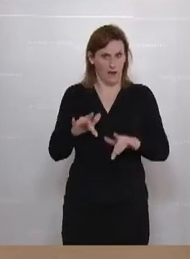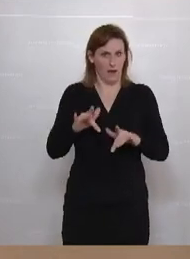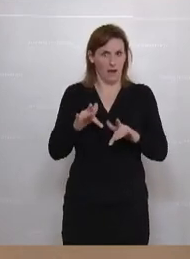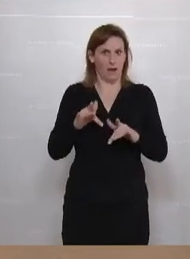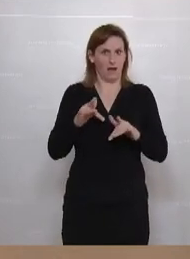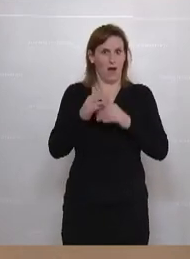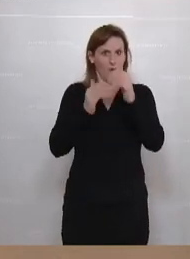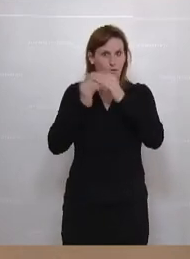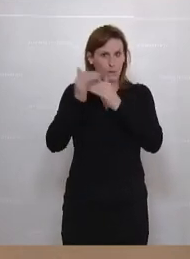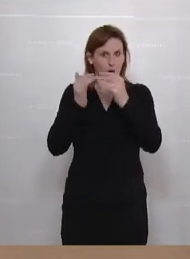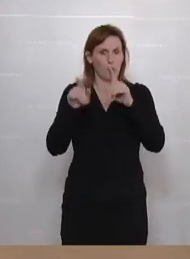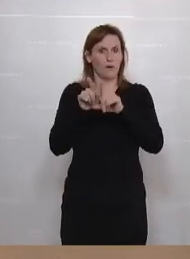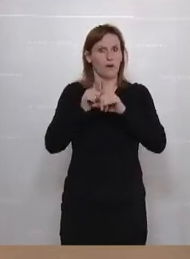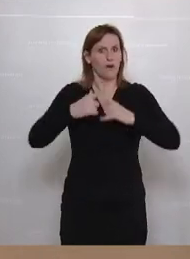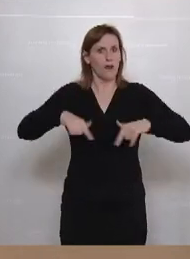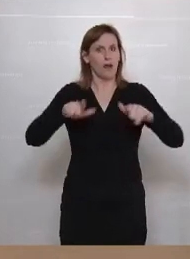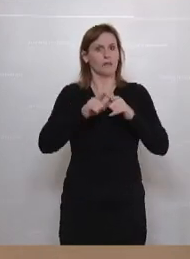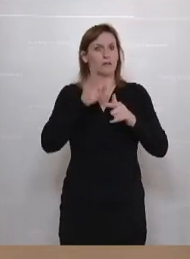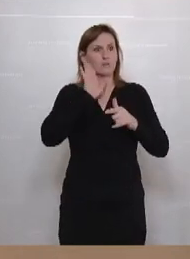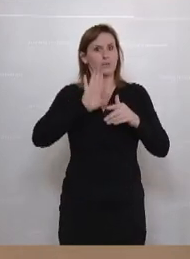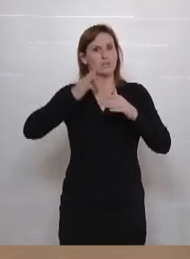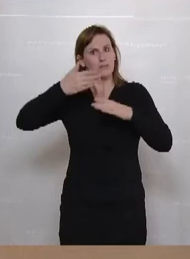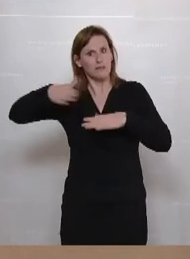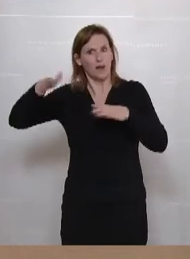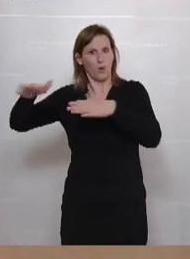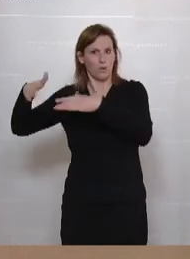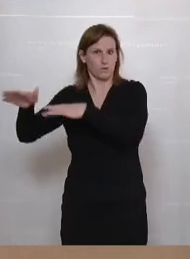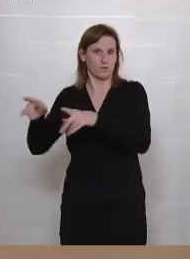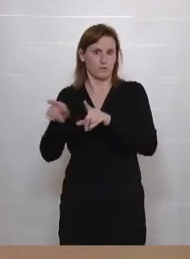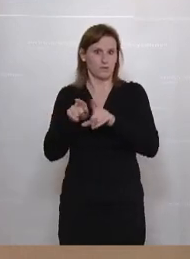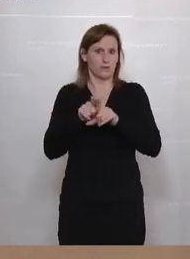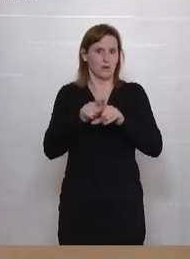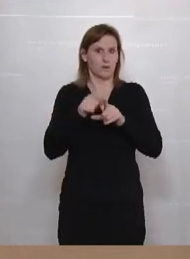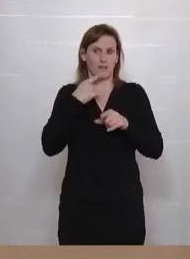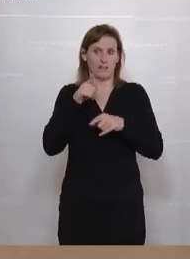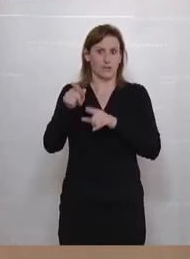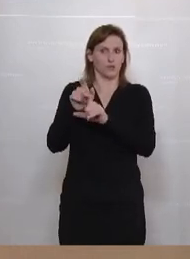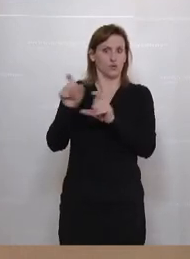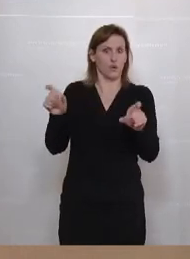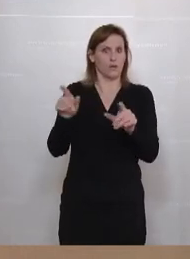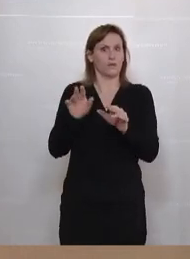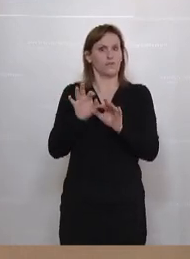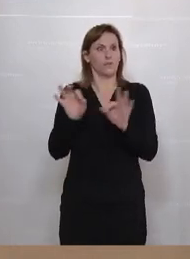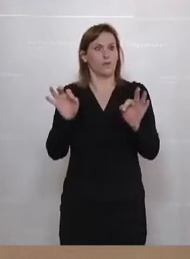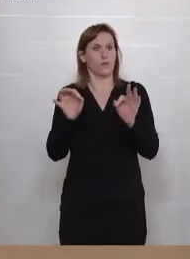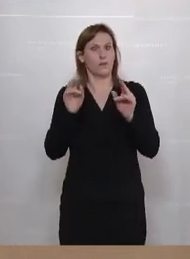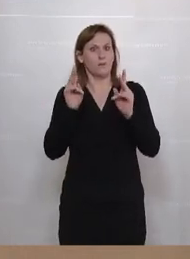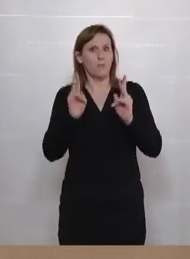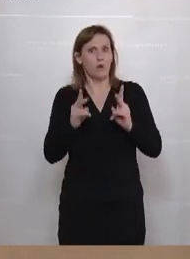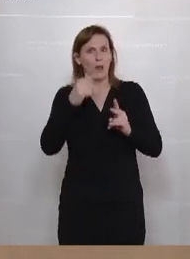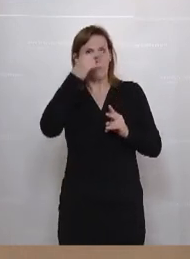auch das Land verlassen sollen und schiebt ihnen die Schuld in die Schuhe für mögliche humanitäre,